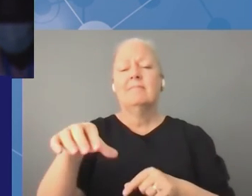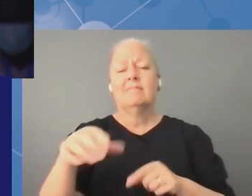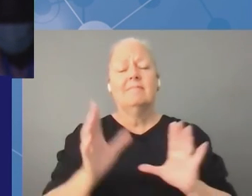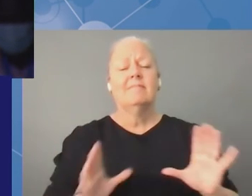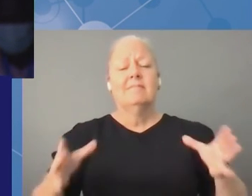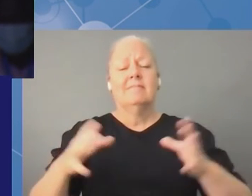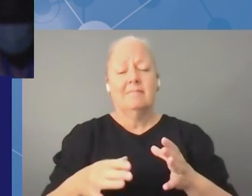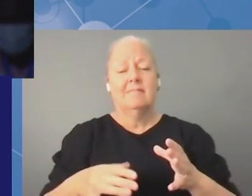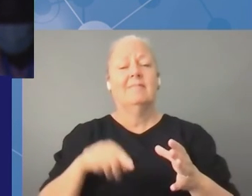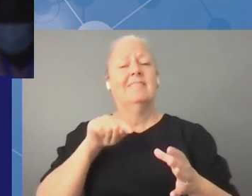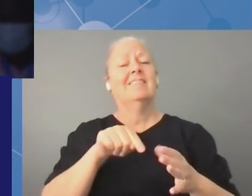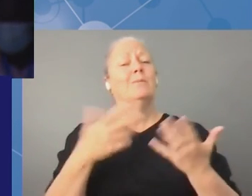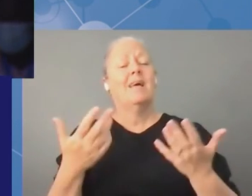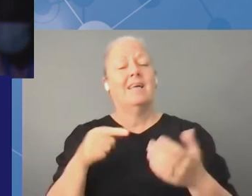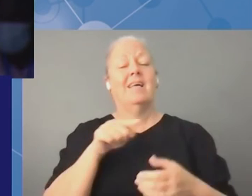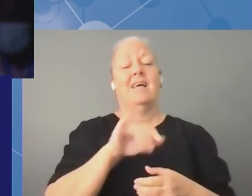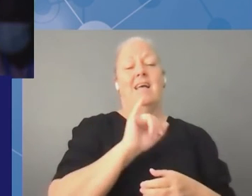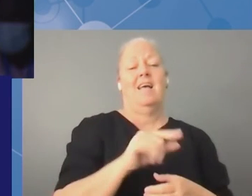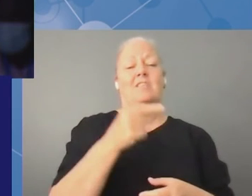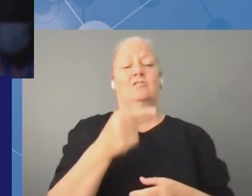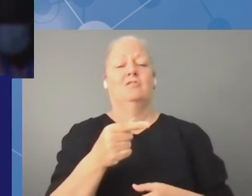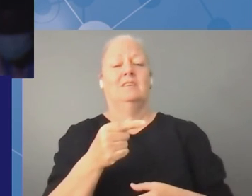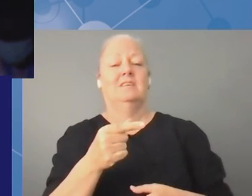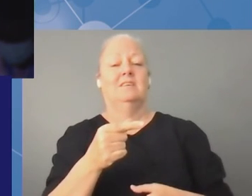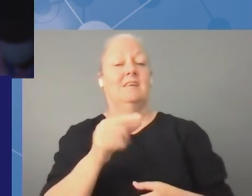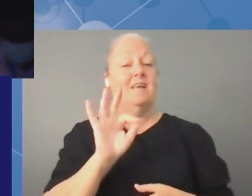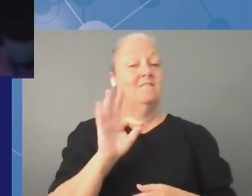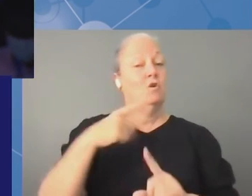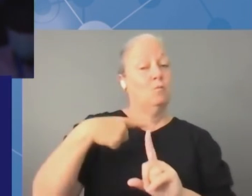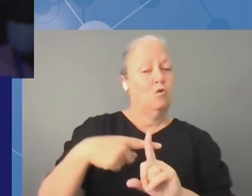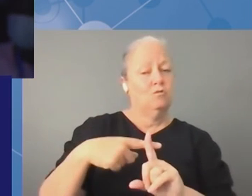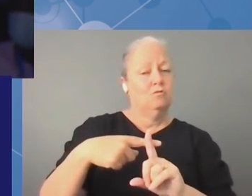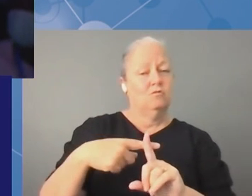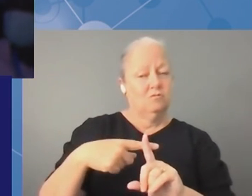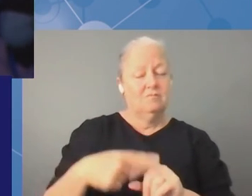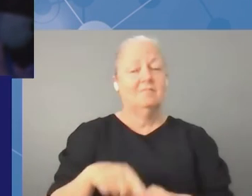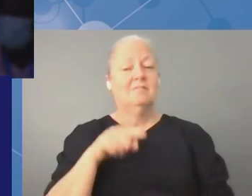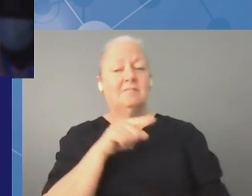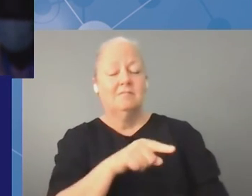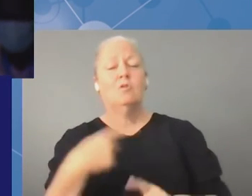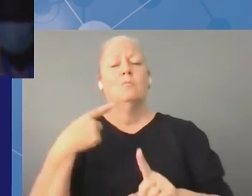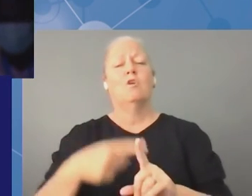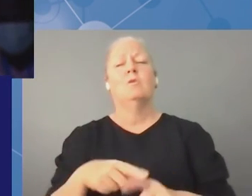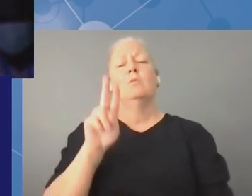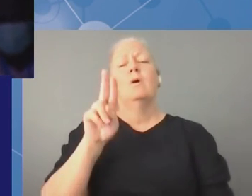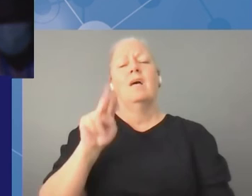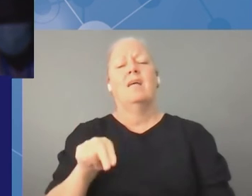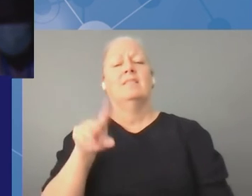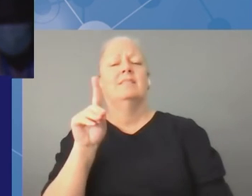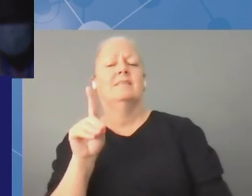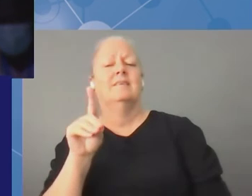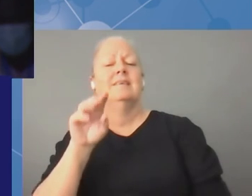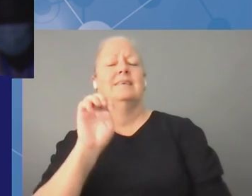И динамическая коалиция – это формат, который будет учтен также в модели IGF+.